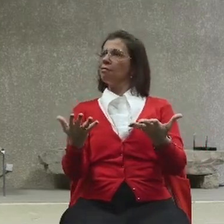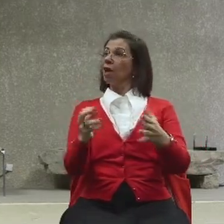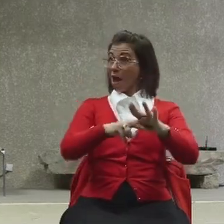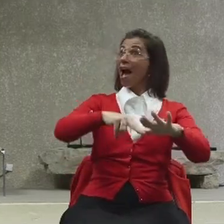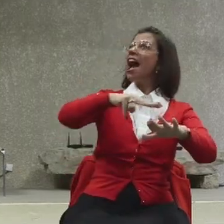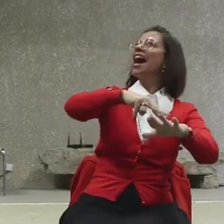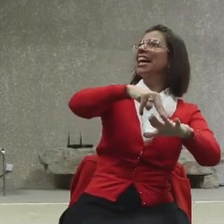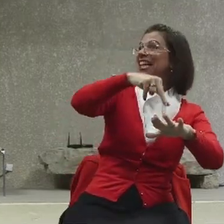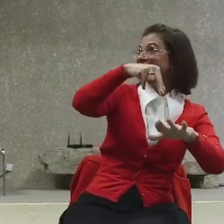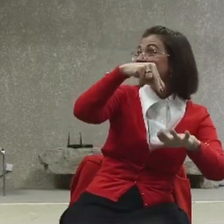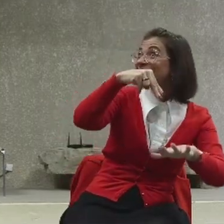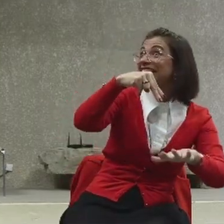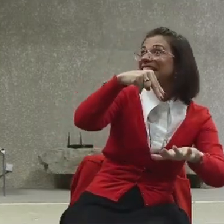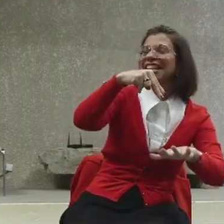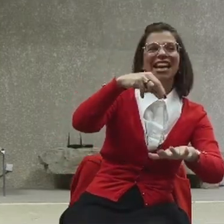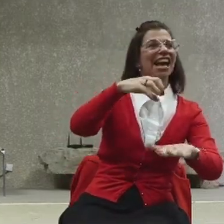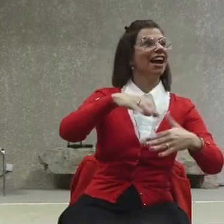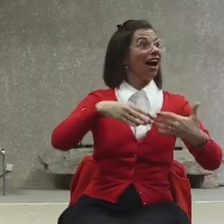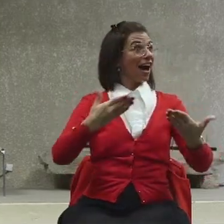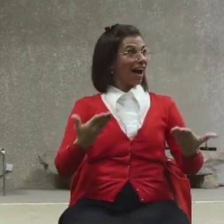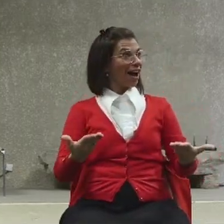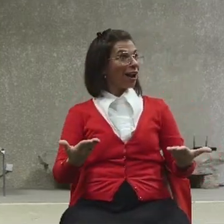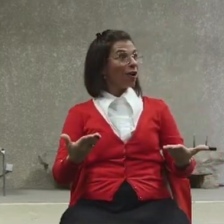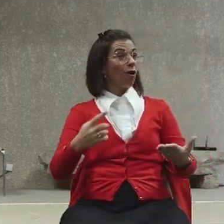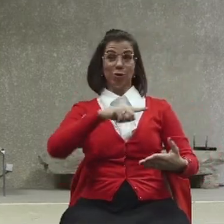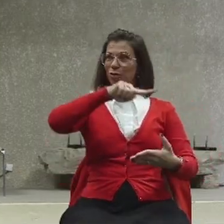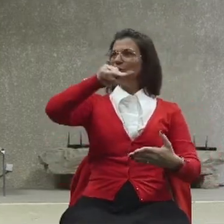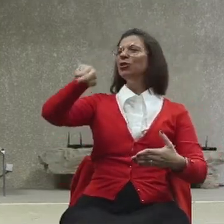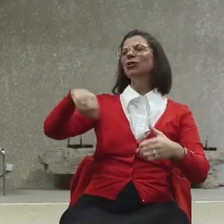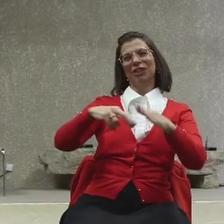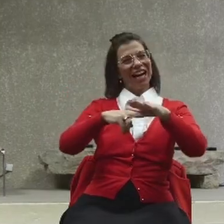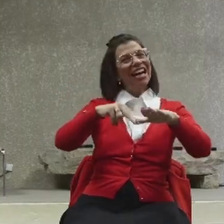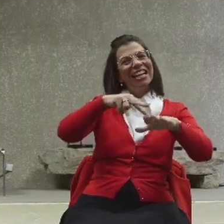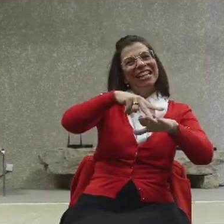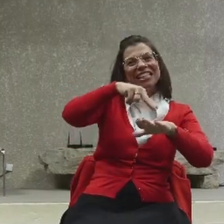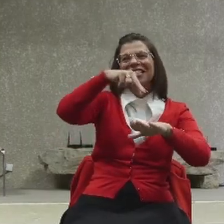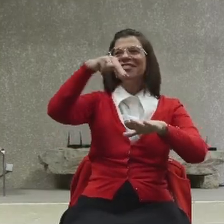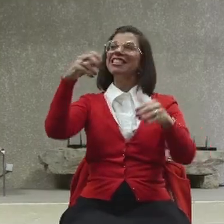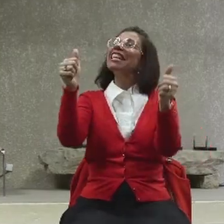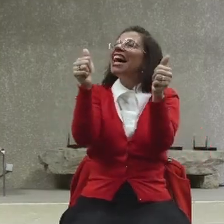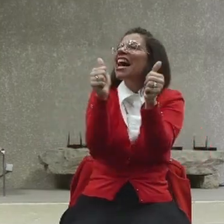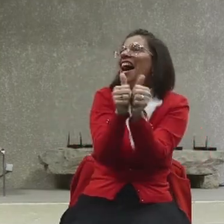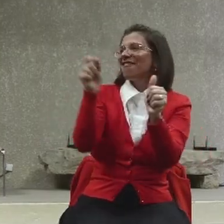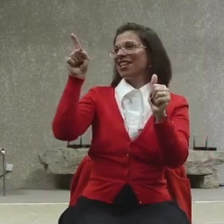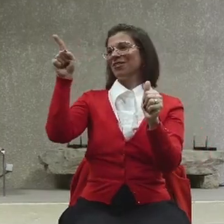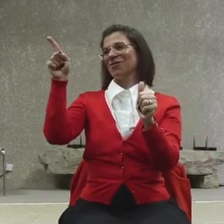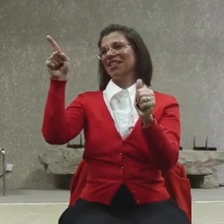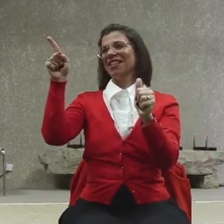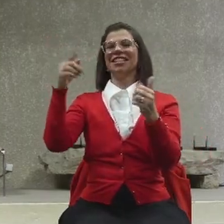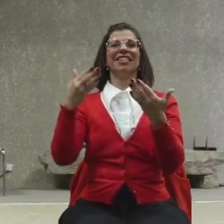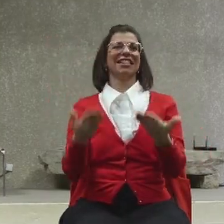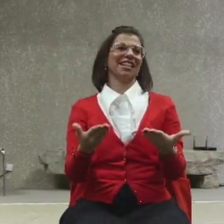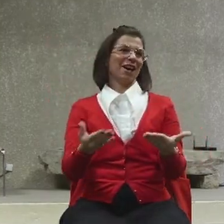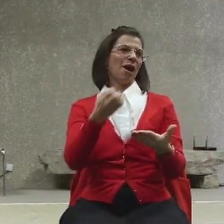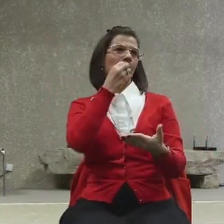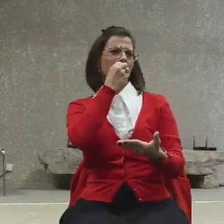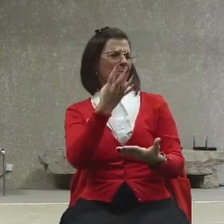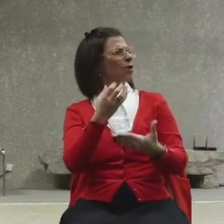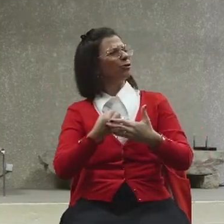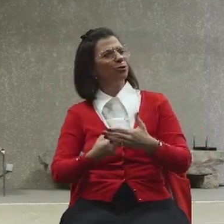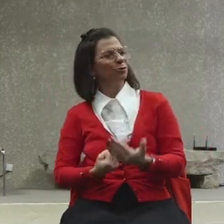devons accepter et intégrer dans notre compréhension, Colossiens 2,12 nous